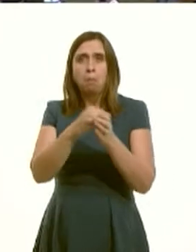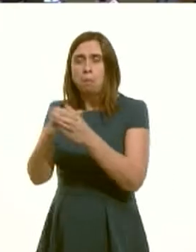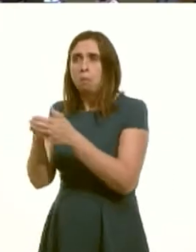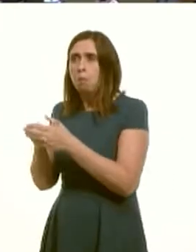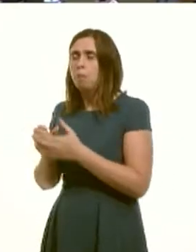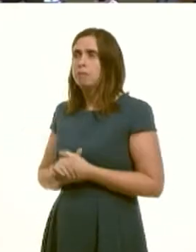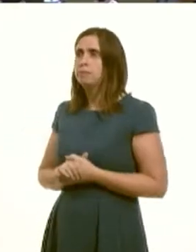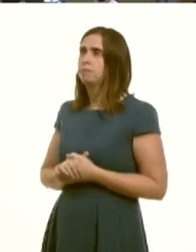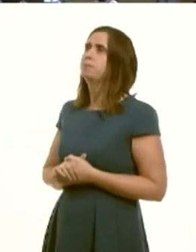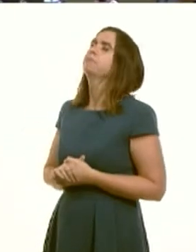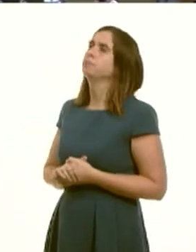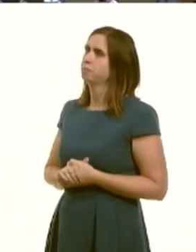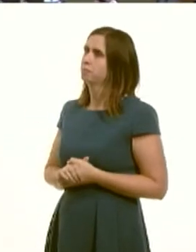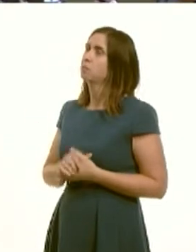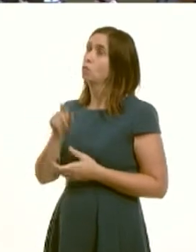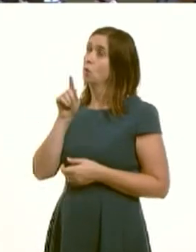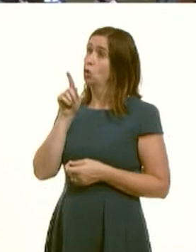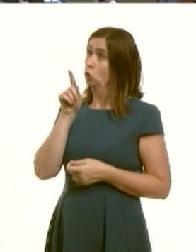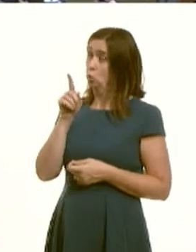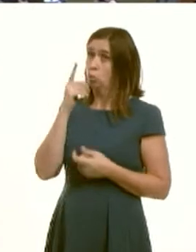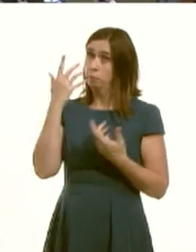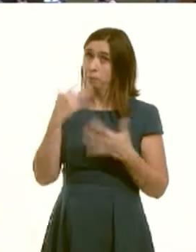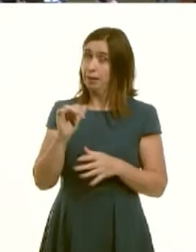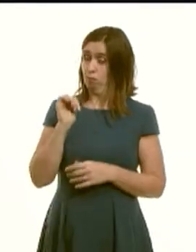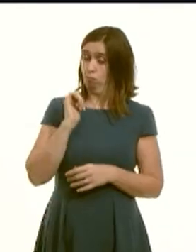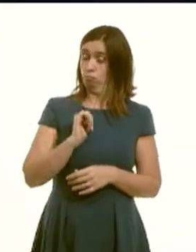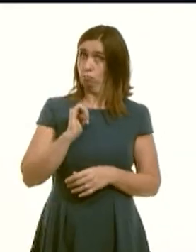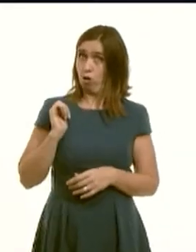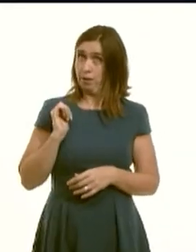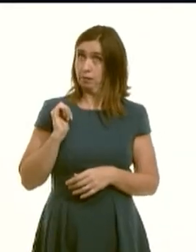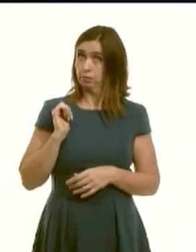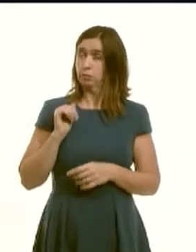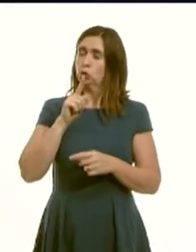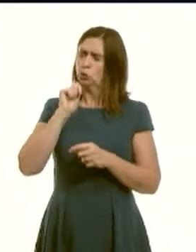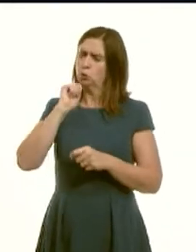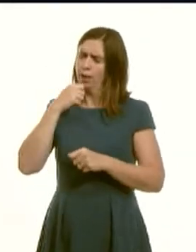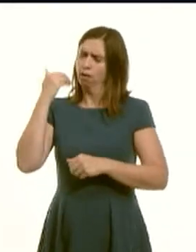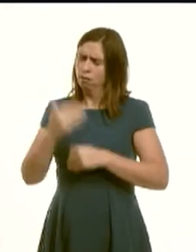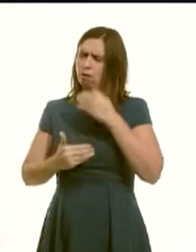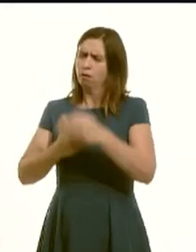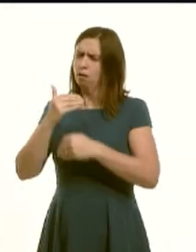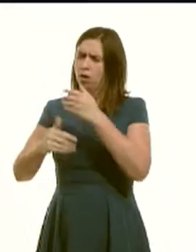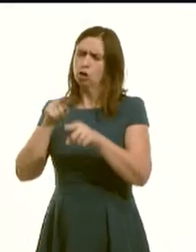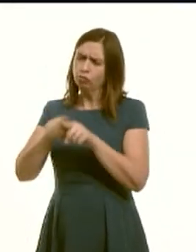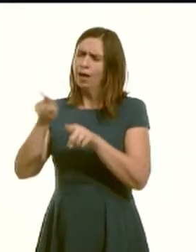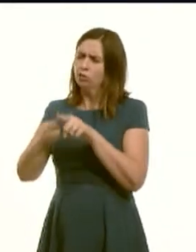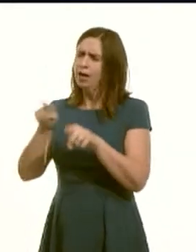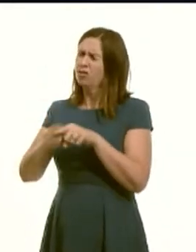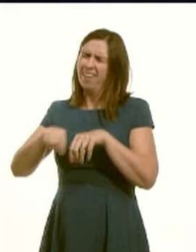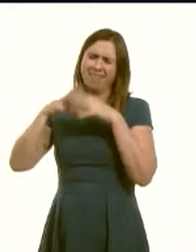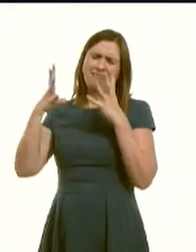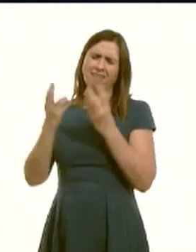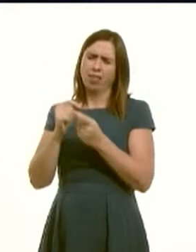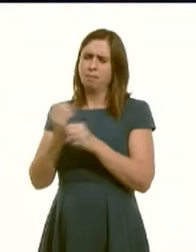chi addo I ystyried pob cam ymarferol ar gyfer atgyfnerthu'r Gymraeg o fewn y system gynllunio.